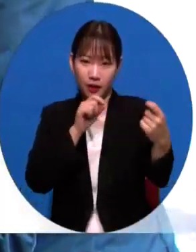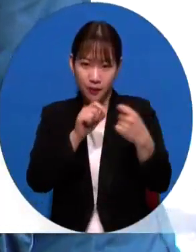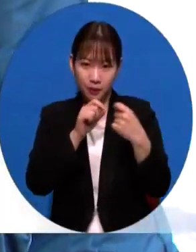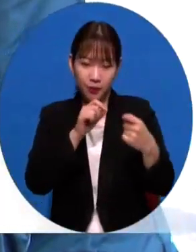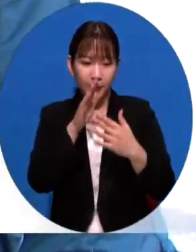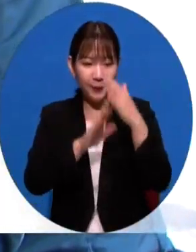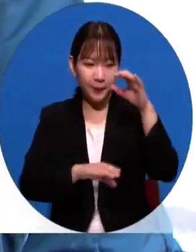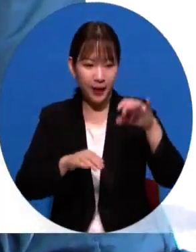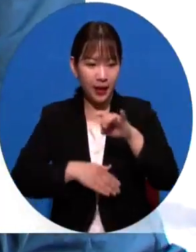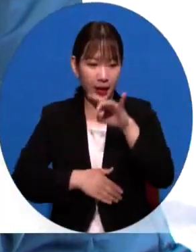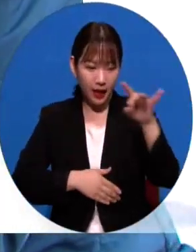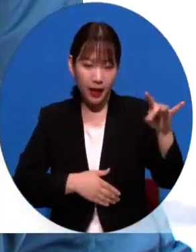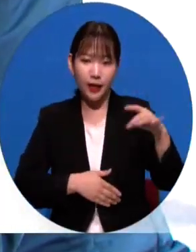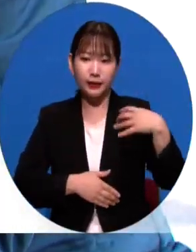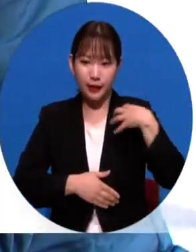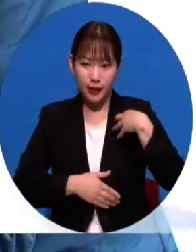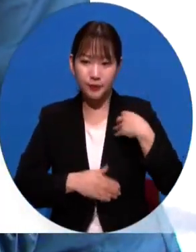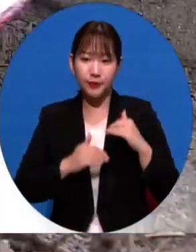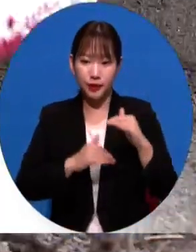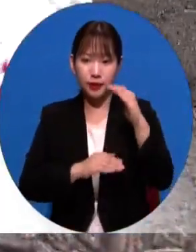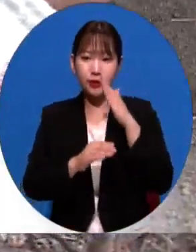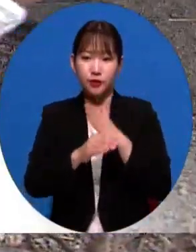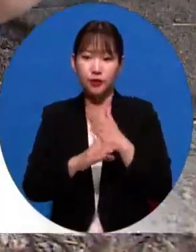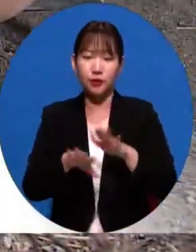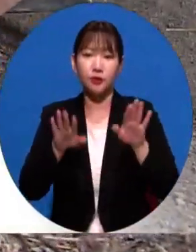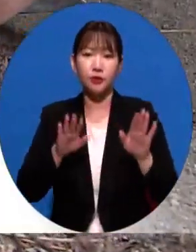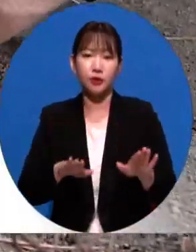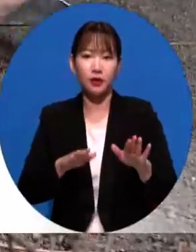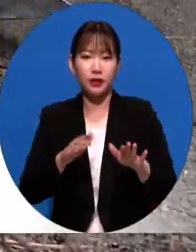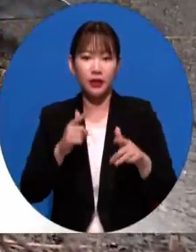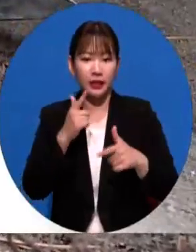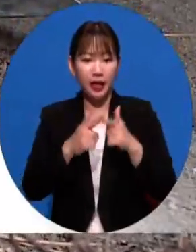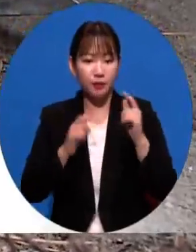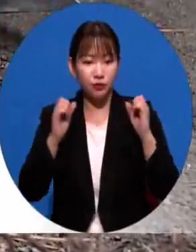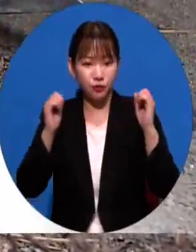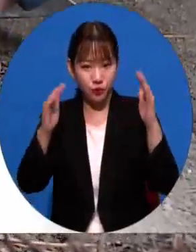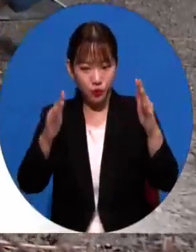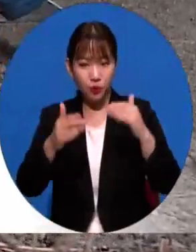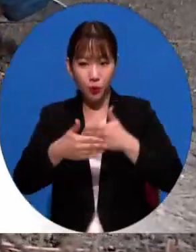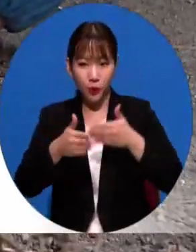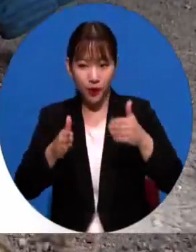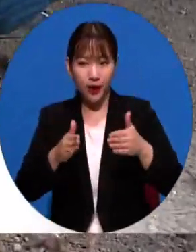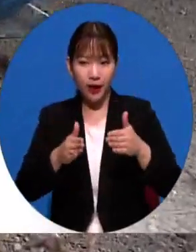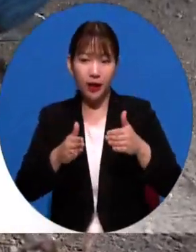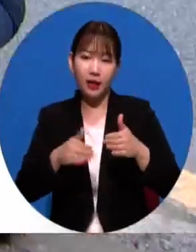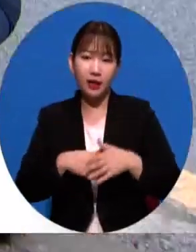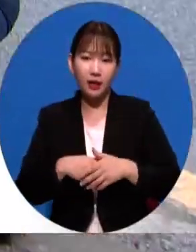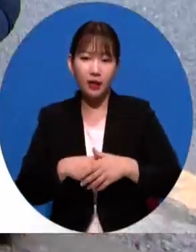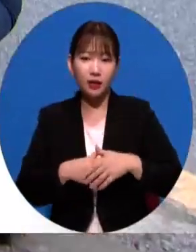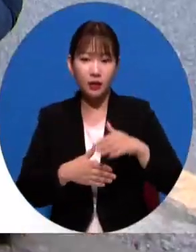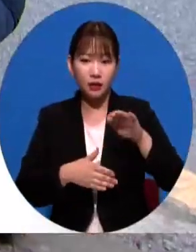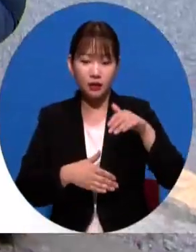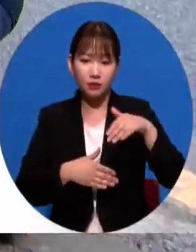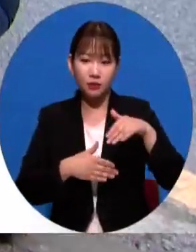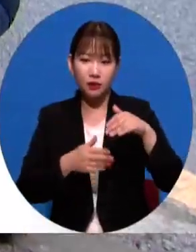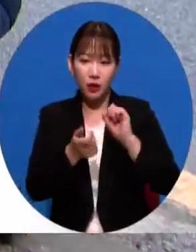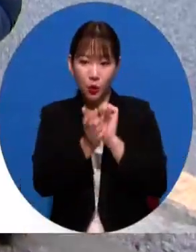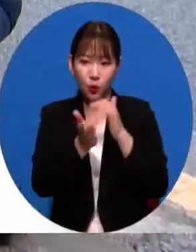마을 가꿈의 일환으로 시행되고 있는 것으로 오늘은 가로수 및 공간에 사계 패랭이 만 본을